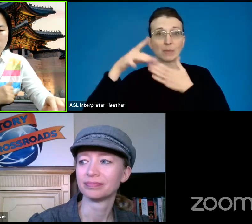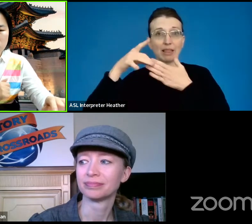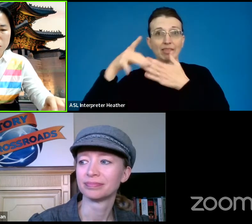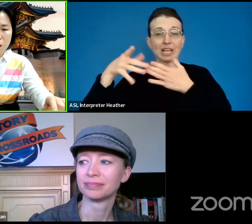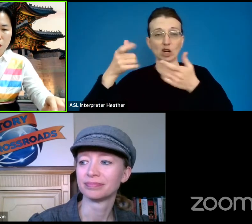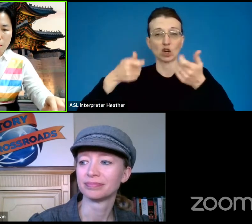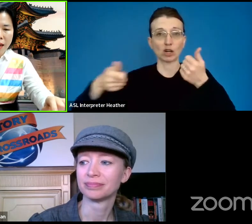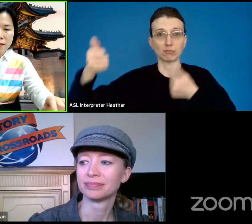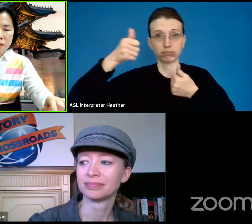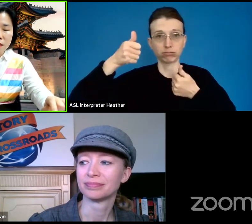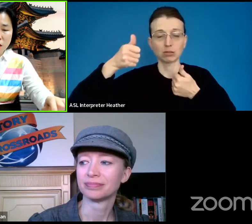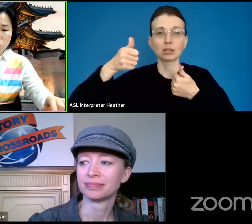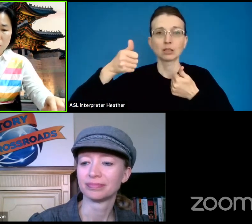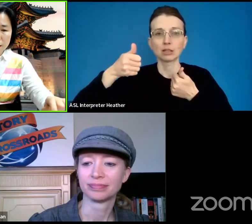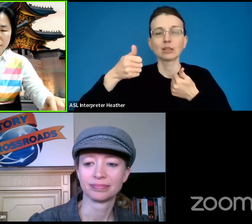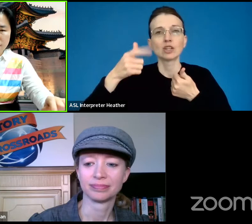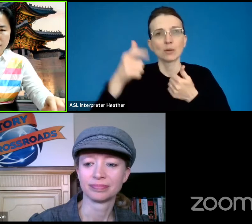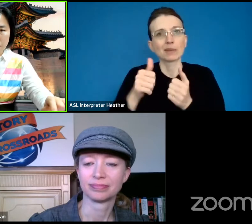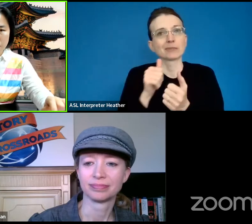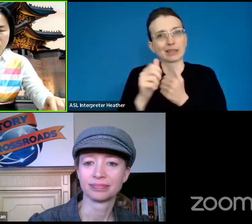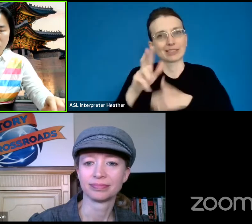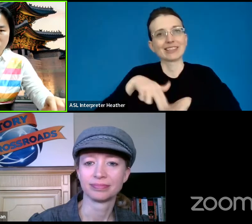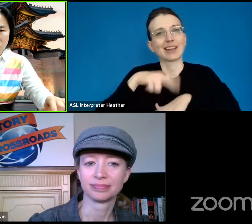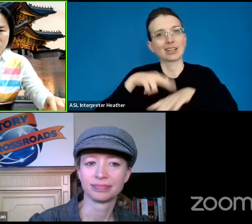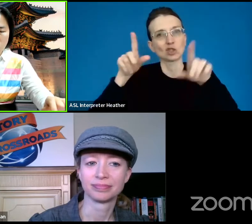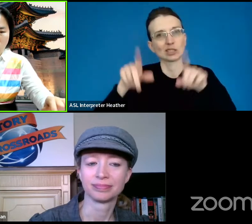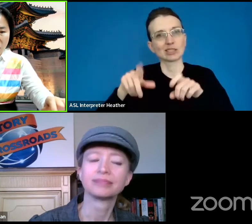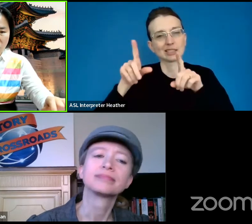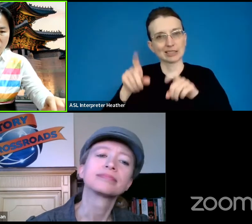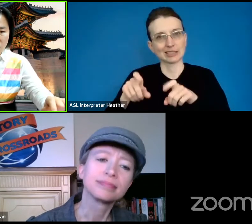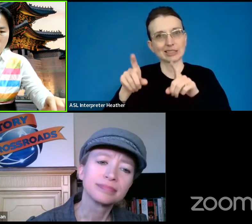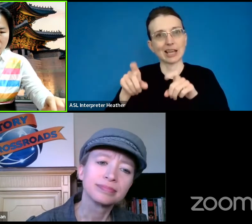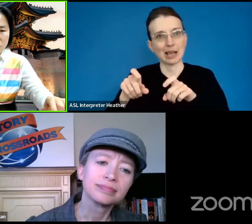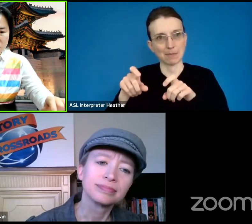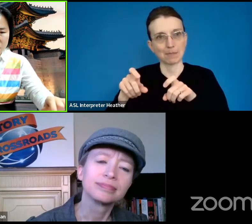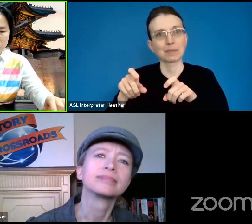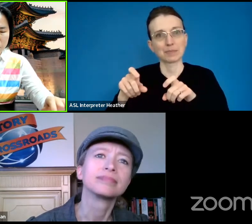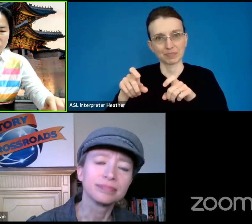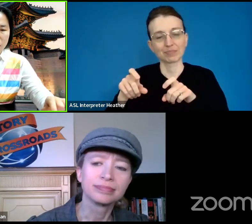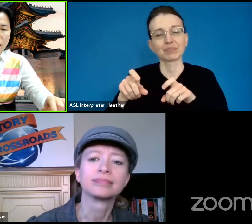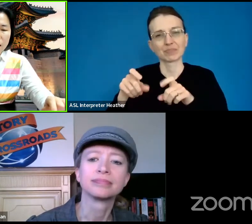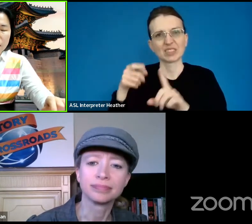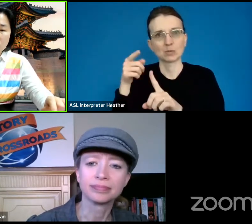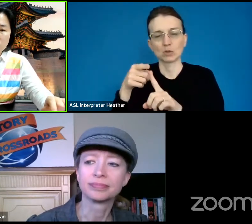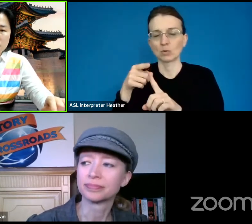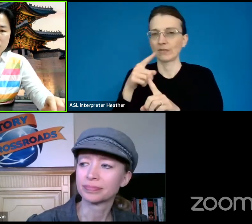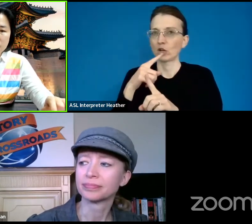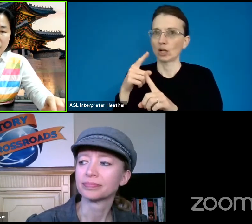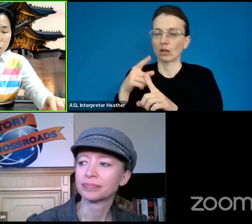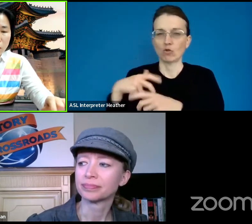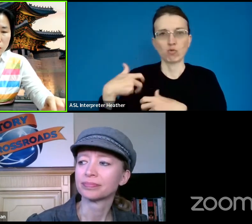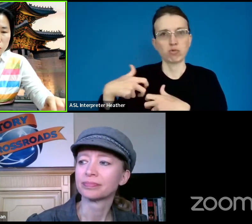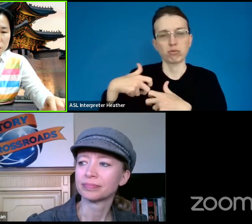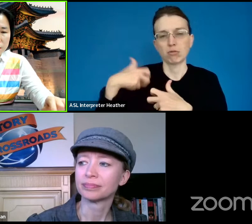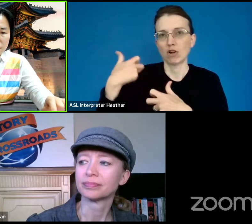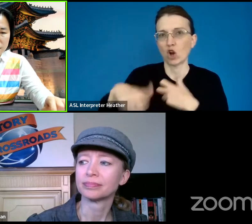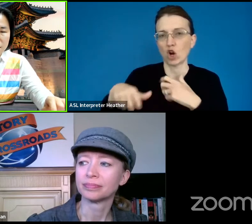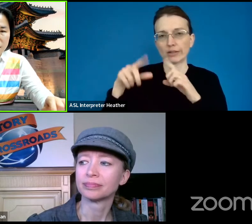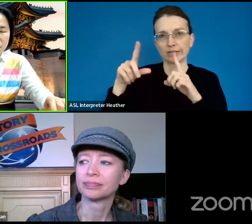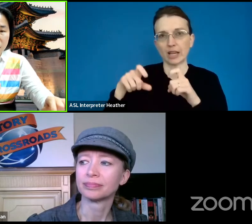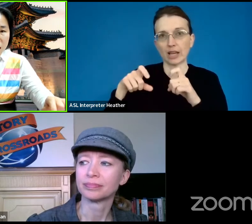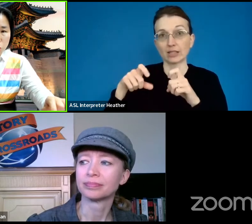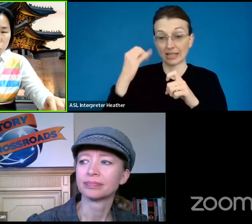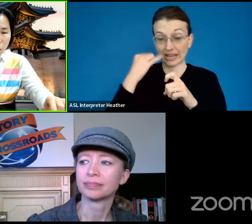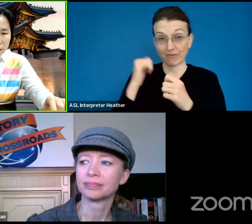someone had to pass the national exam called 과거 시험. It was a gateway to